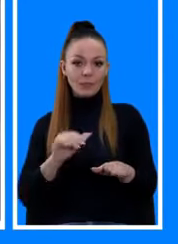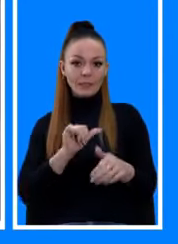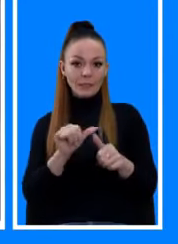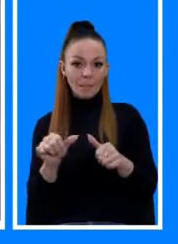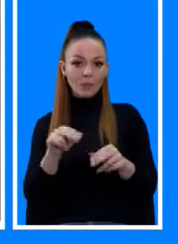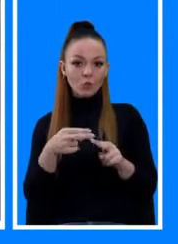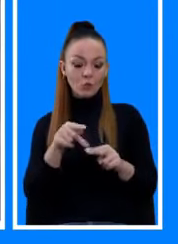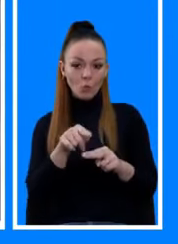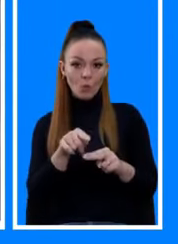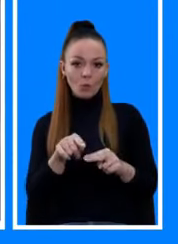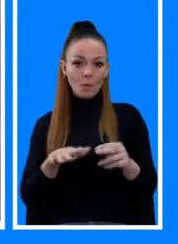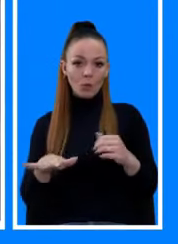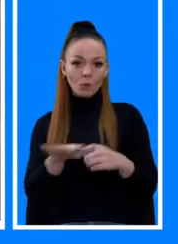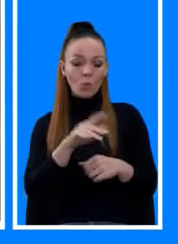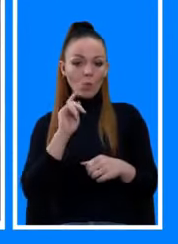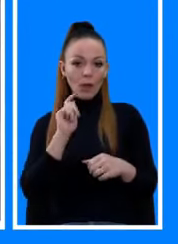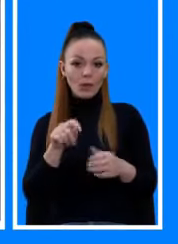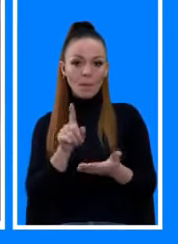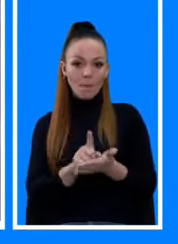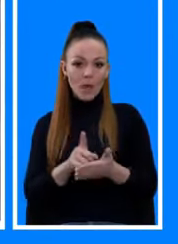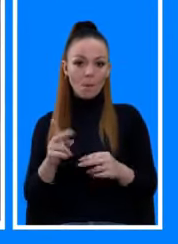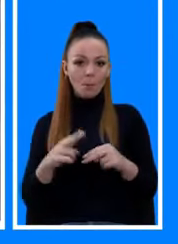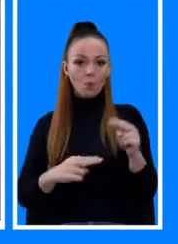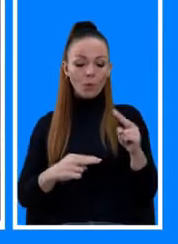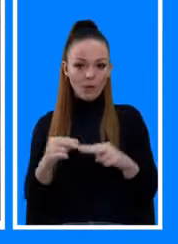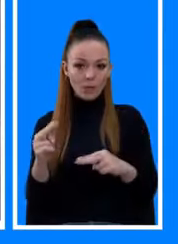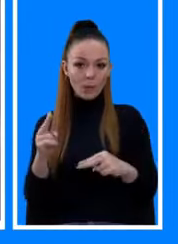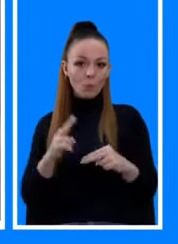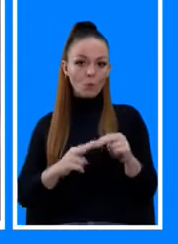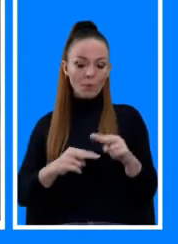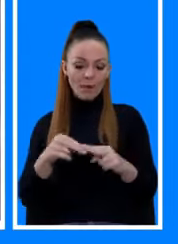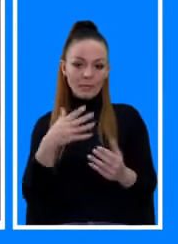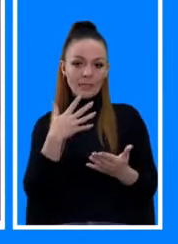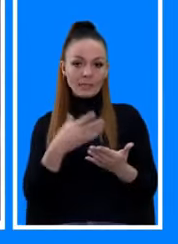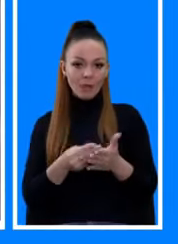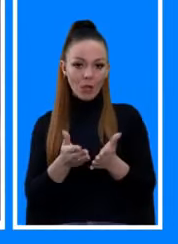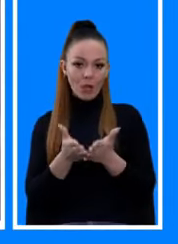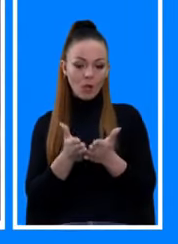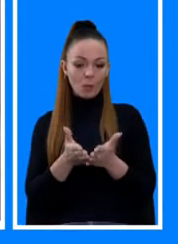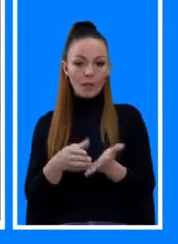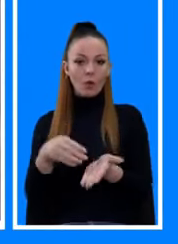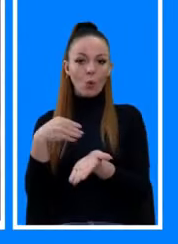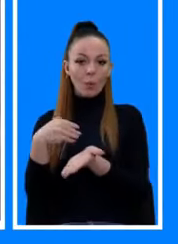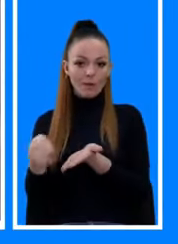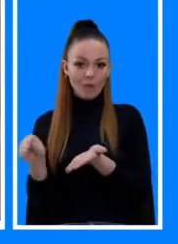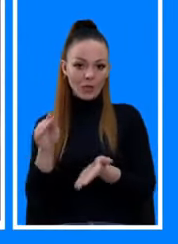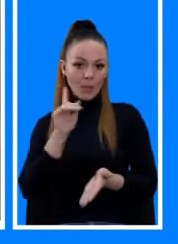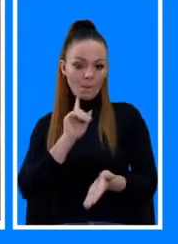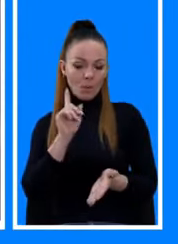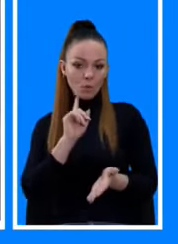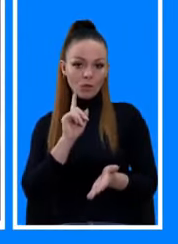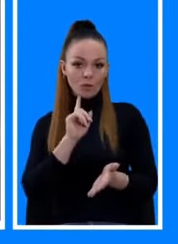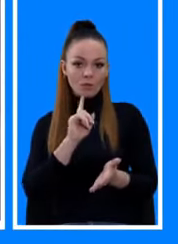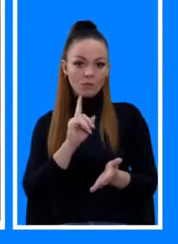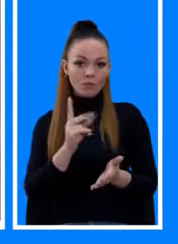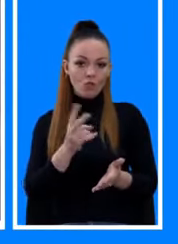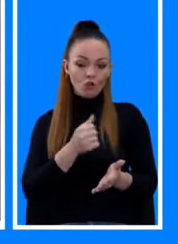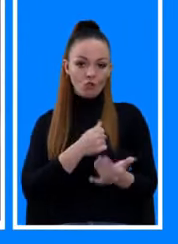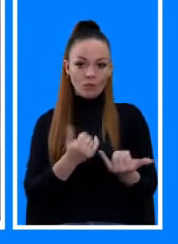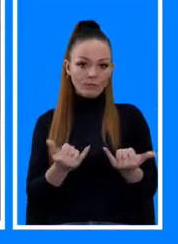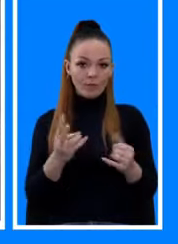просторі Україна має будувати свої кораблі, купувати, поки вони ще, на жаль, не